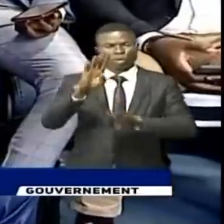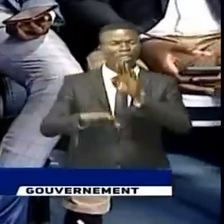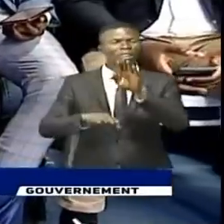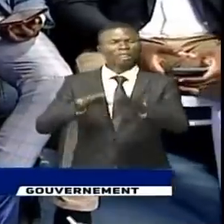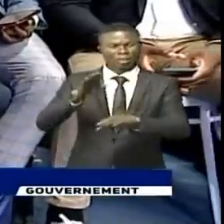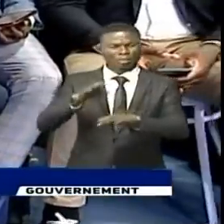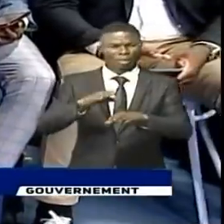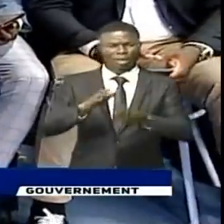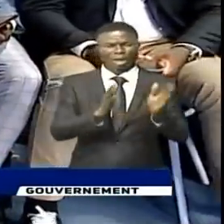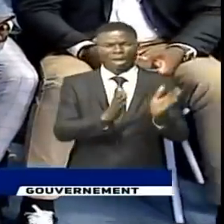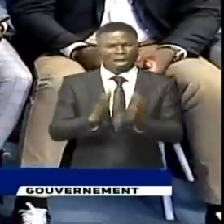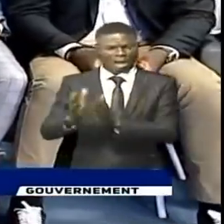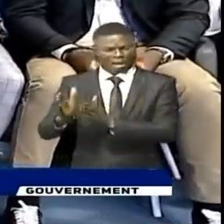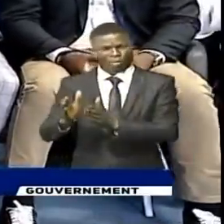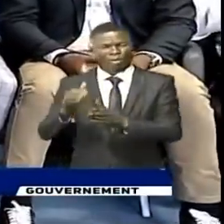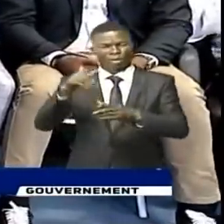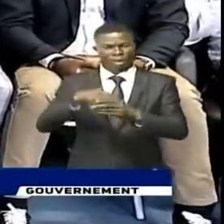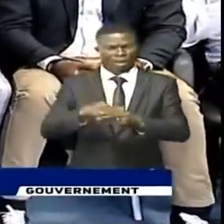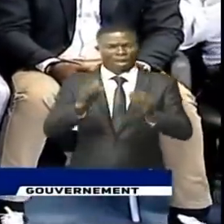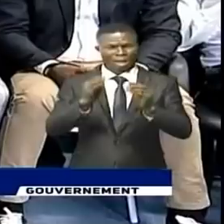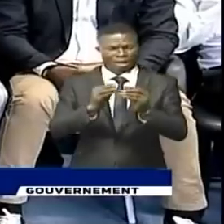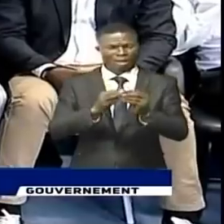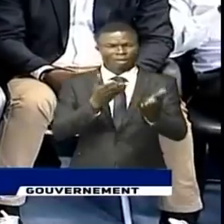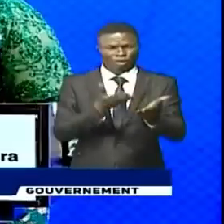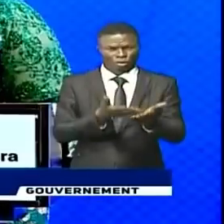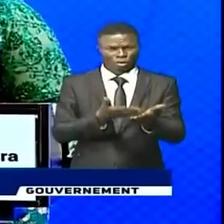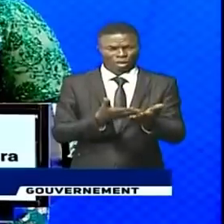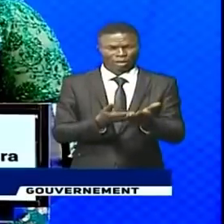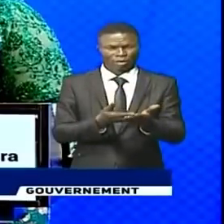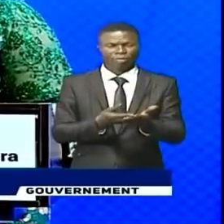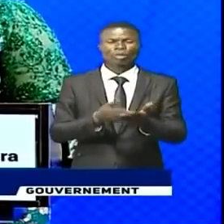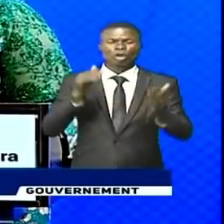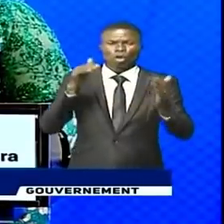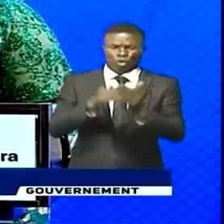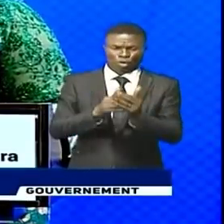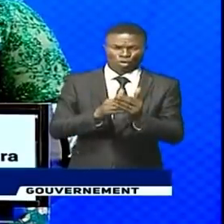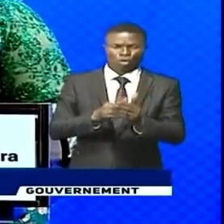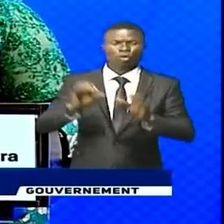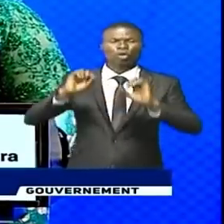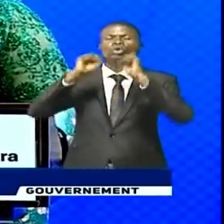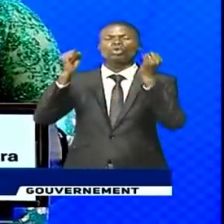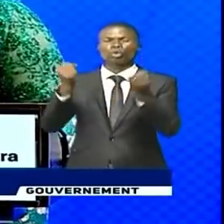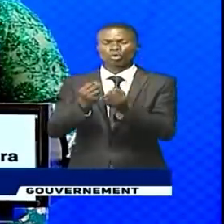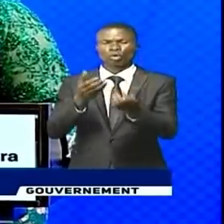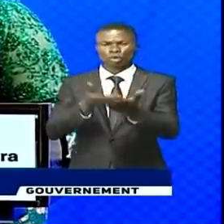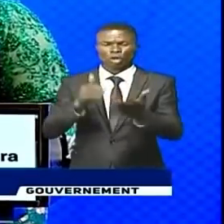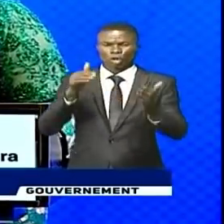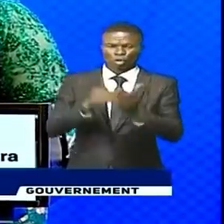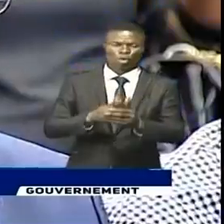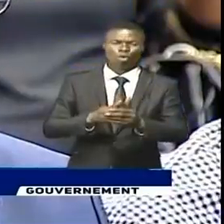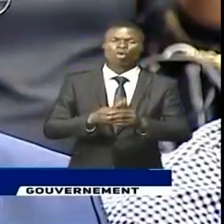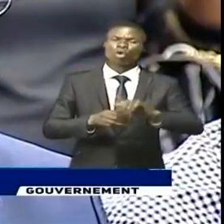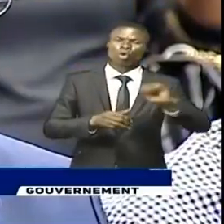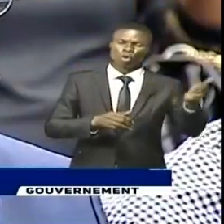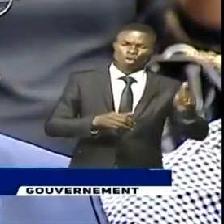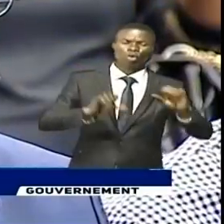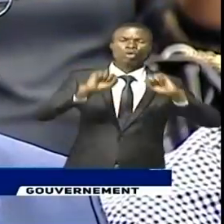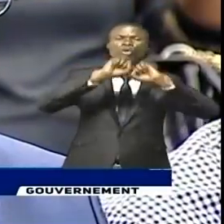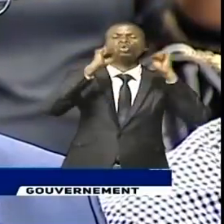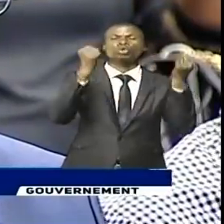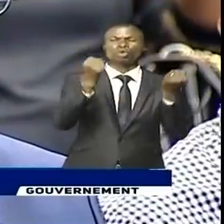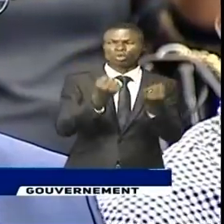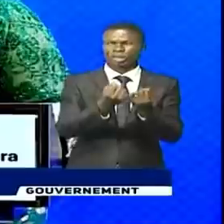été enclenchées en son temps contre d'algues et l'air ou contre certaines sociétés